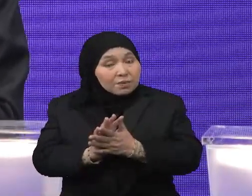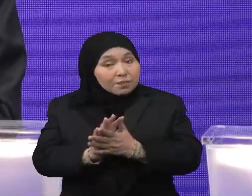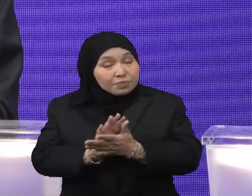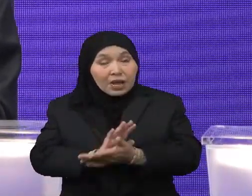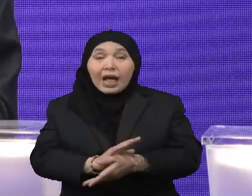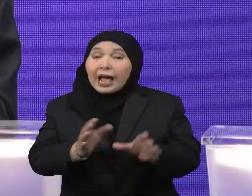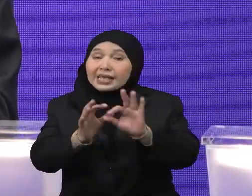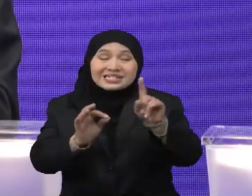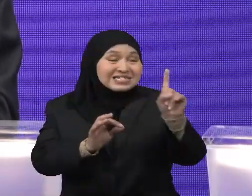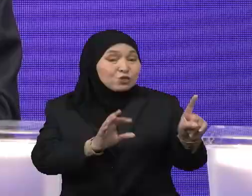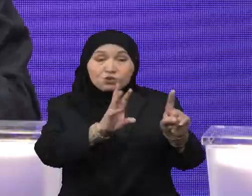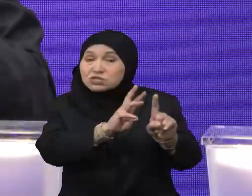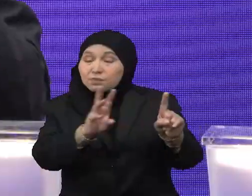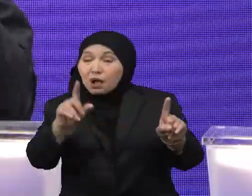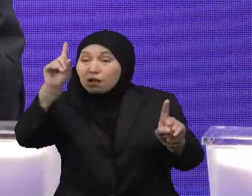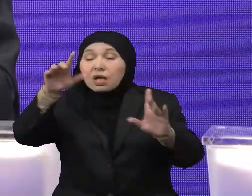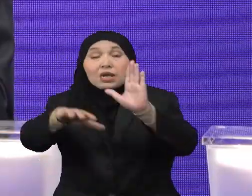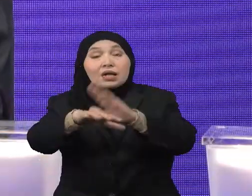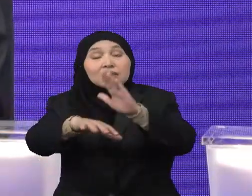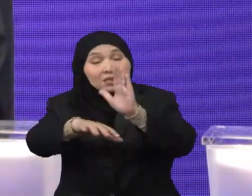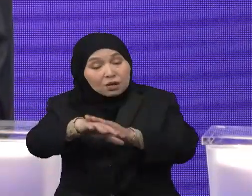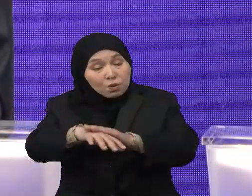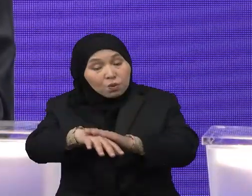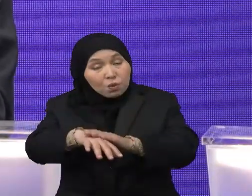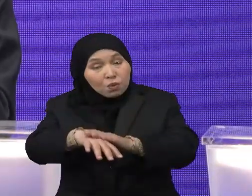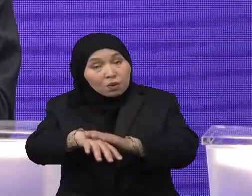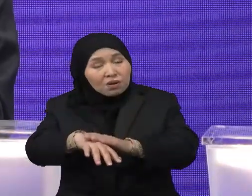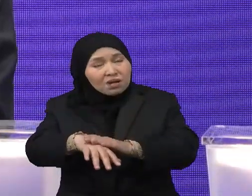ayah yang 166 ya bintang